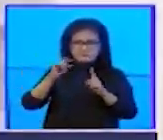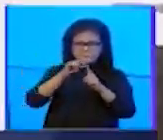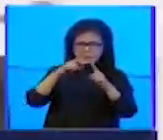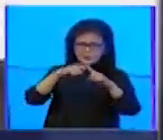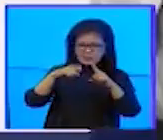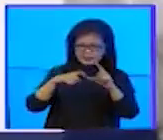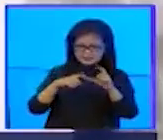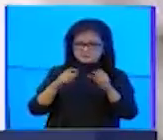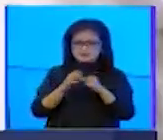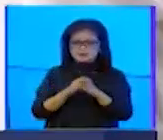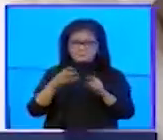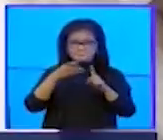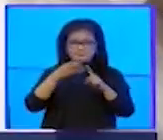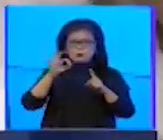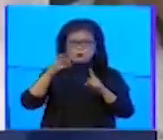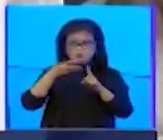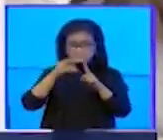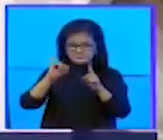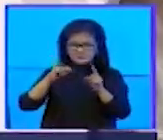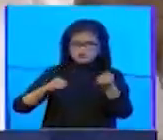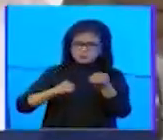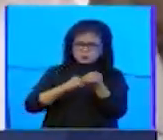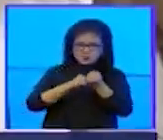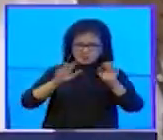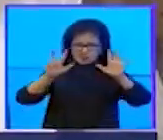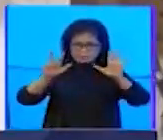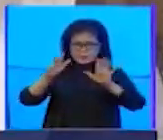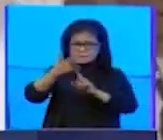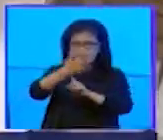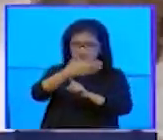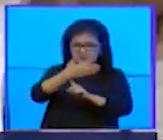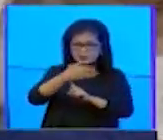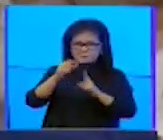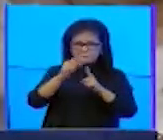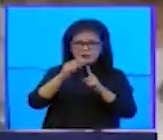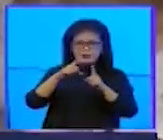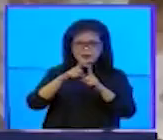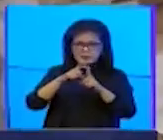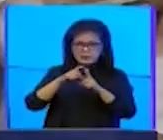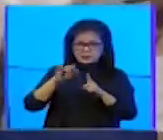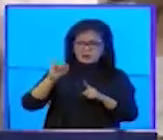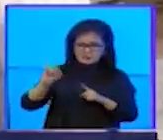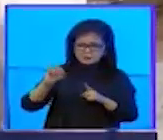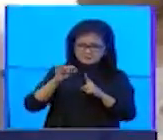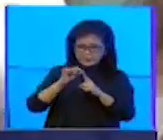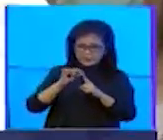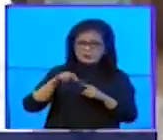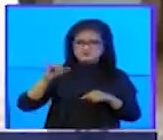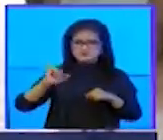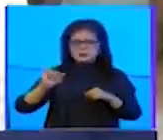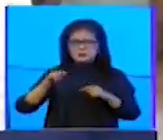Sementara Bobby Nasution bersama Aulia Rahman didukung 8 partai, termasuk diantaranya PDIP, Gerindra, PAN,